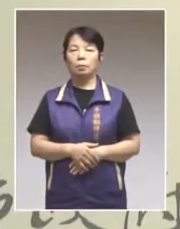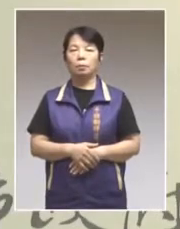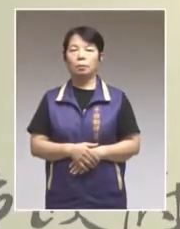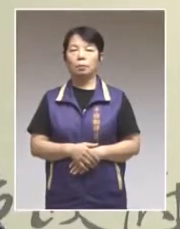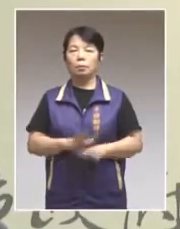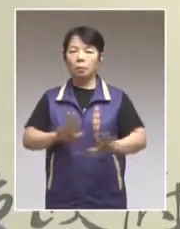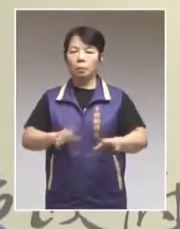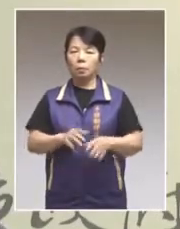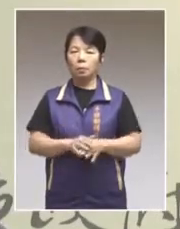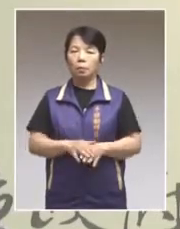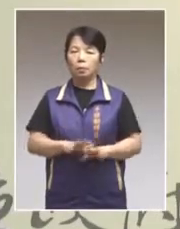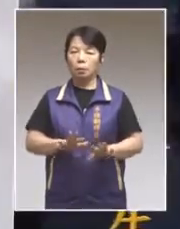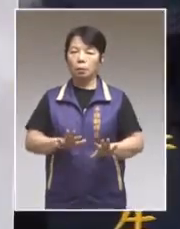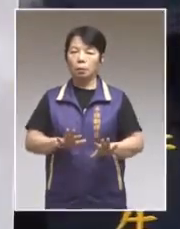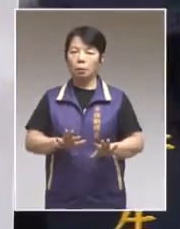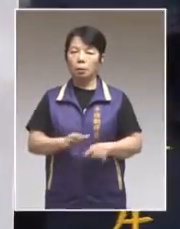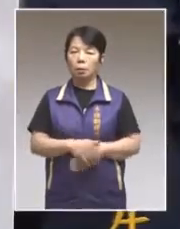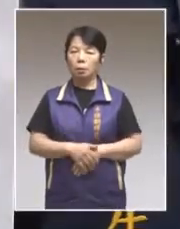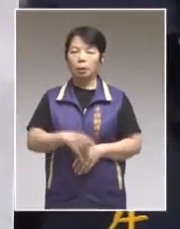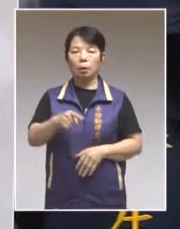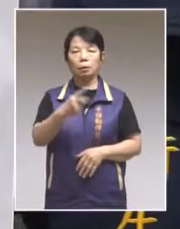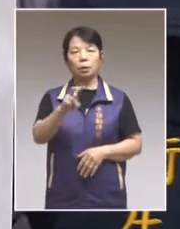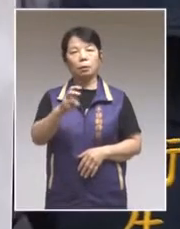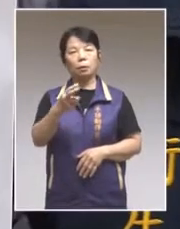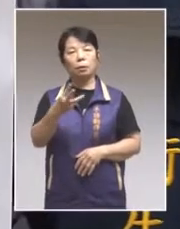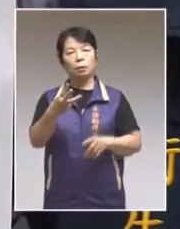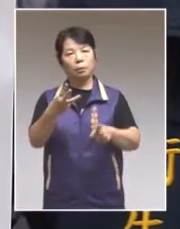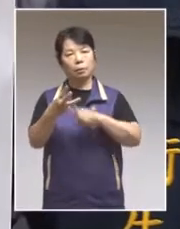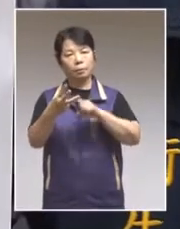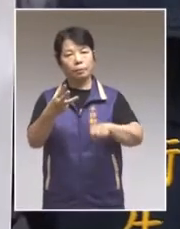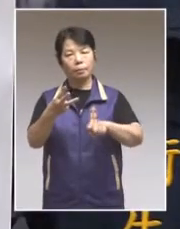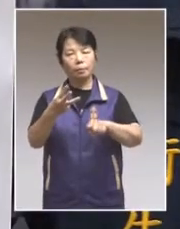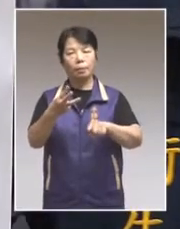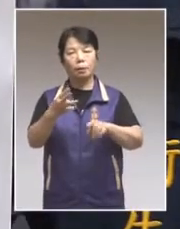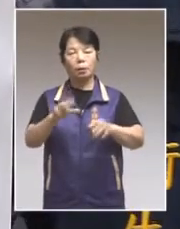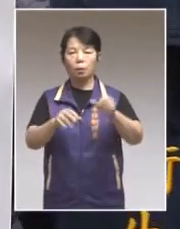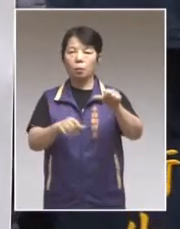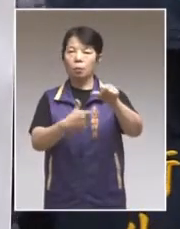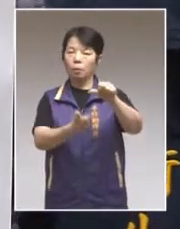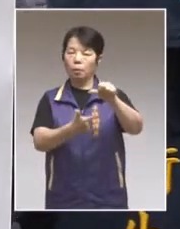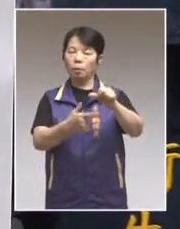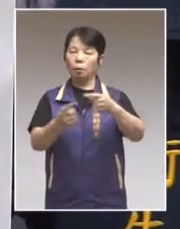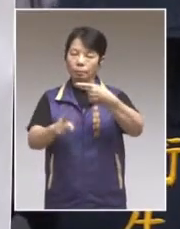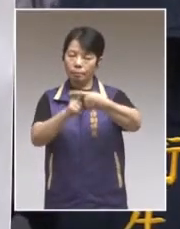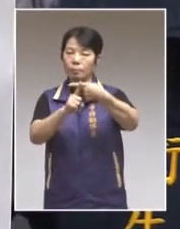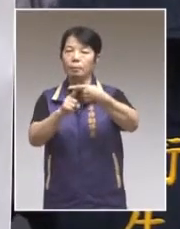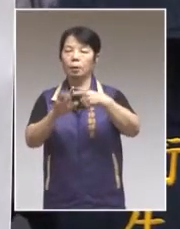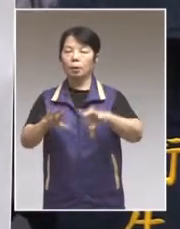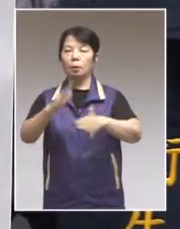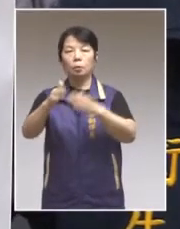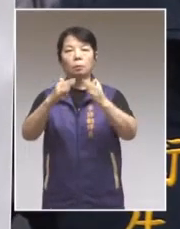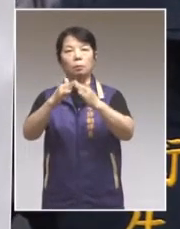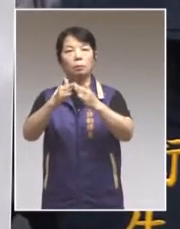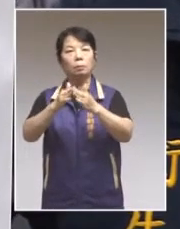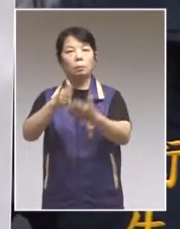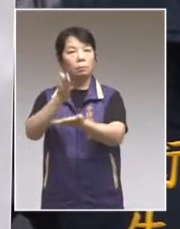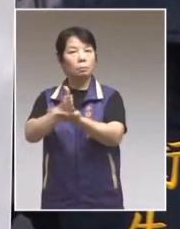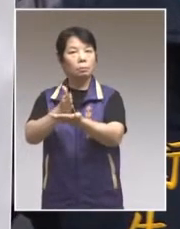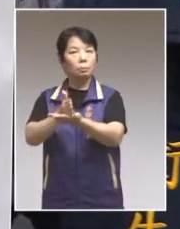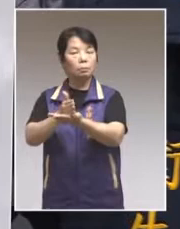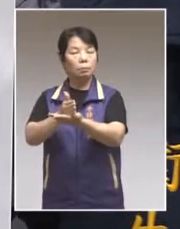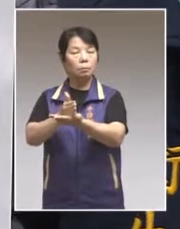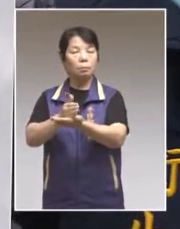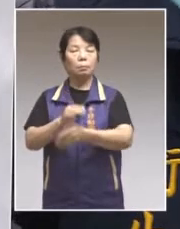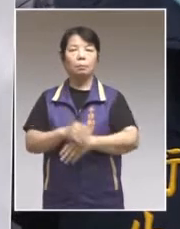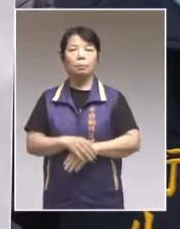校园风险的部分总共有123人在5月6号确诊。那全校停课的